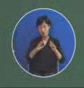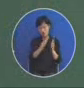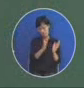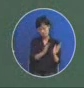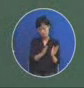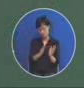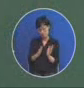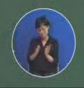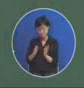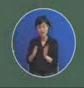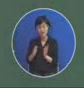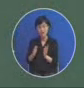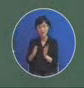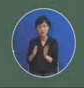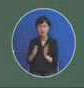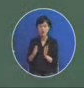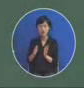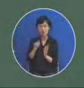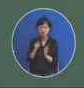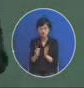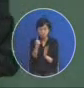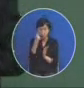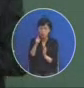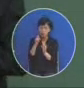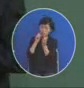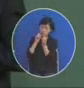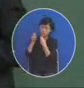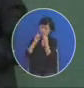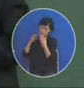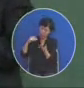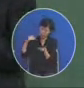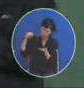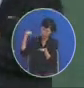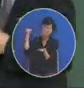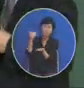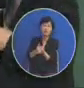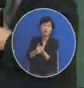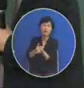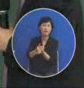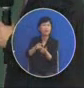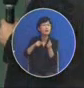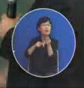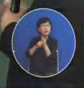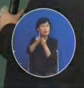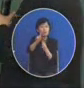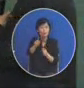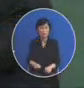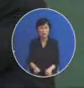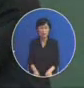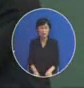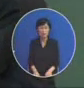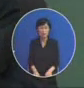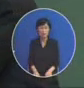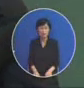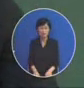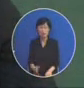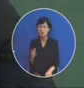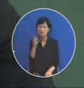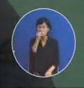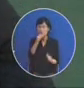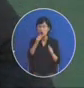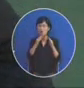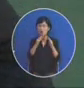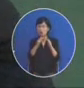거예요. So after David had the temple movement take place, the people after them lost hold of the covenant, and that's where they failed. 이 성전 회복할